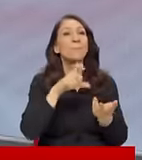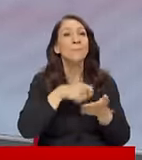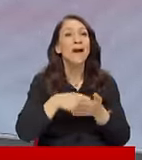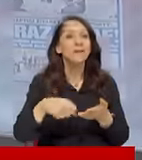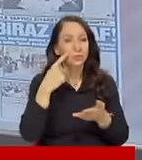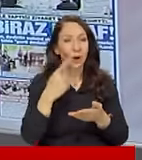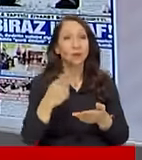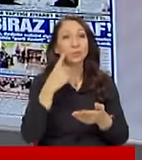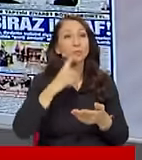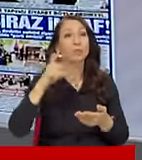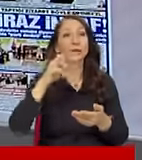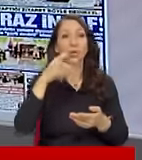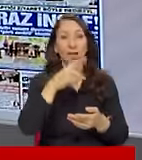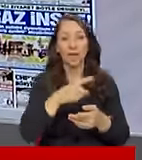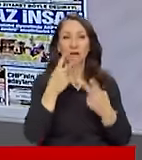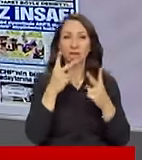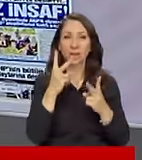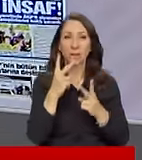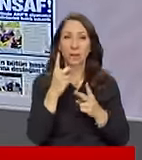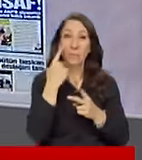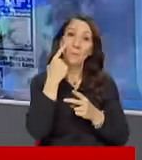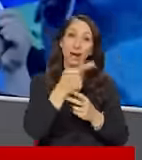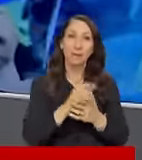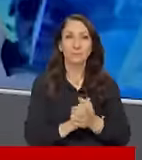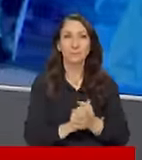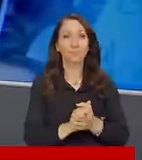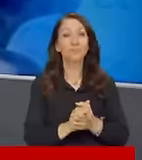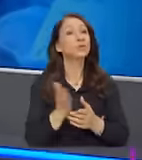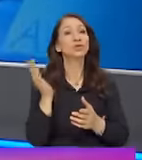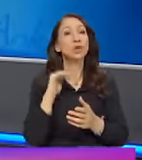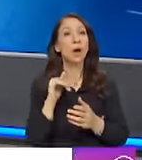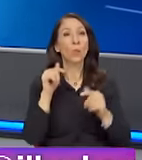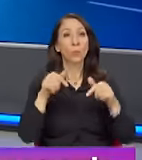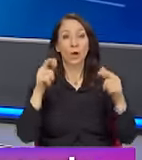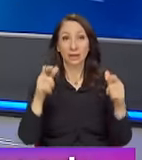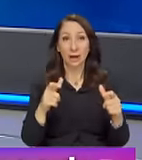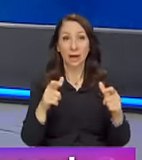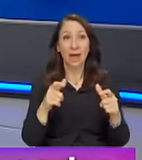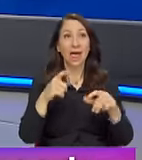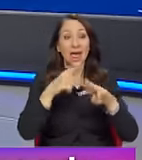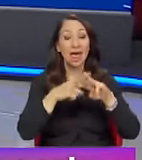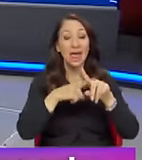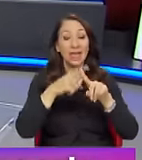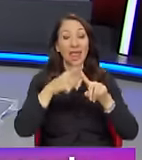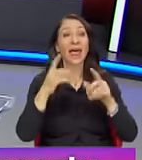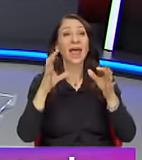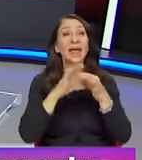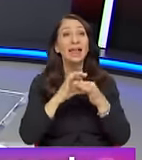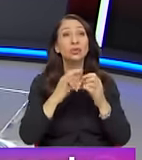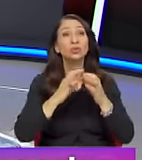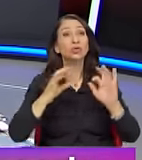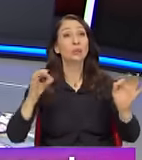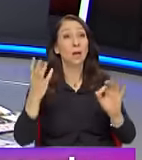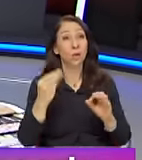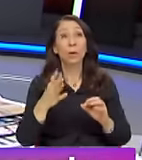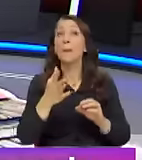ilgili Cumhurbaşkanı Erdoğan'ın açıklamalarına bir bakalım. Sonra burada EYT ile ilgili cümleleri